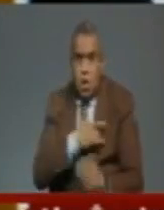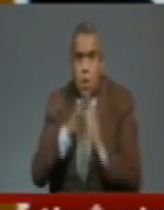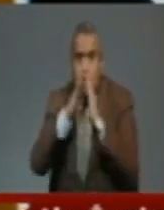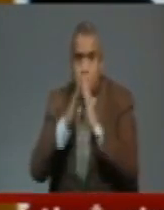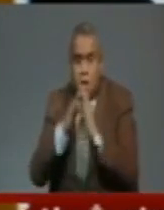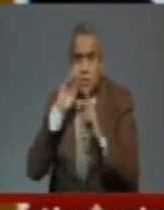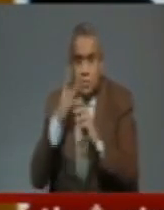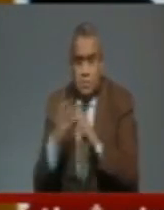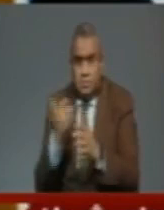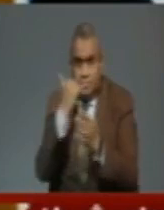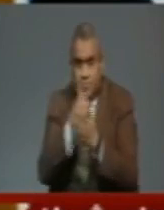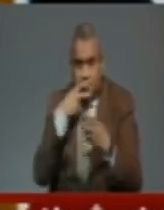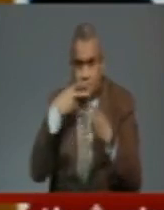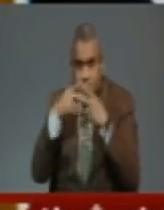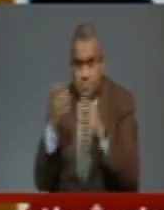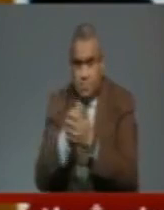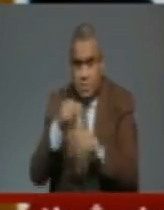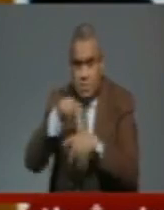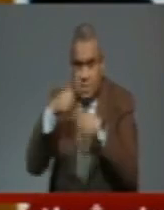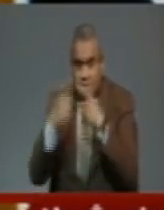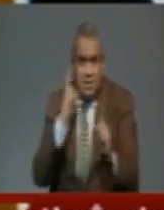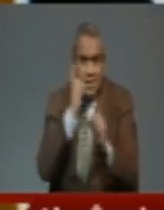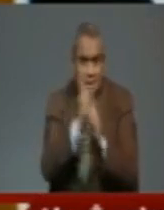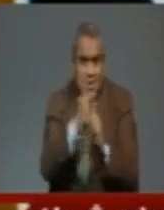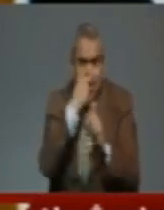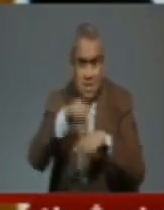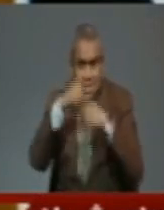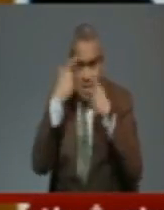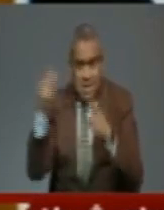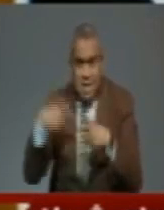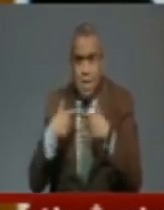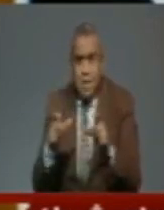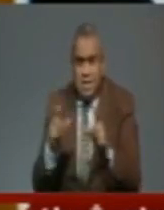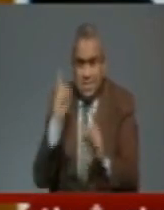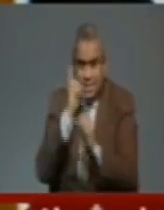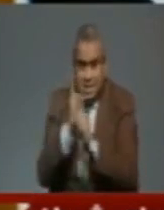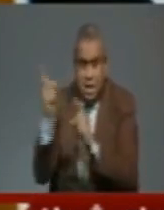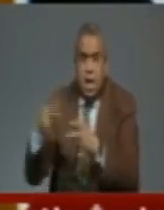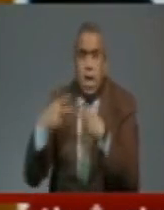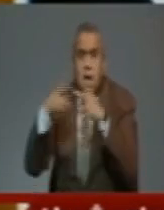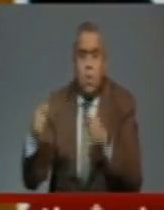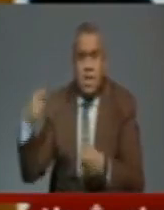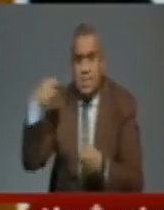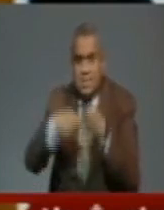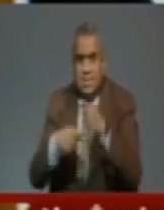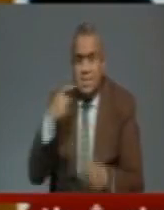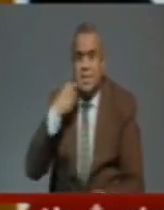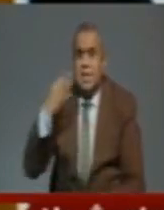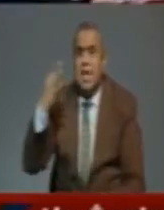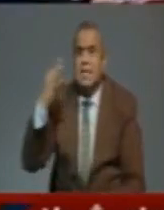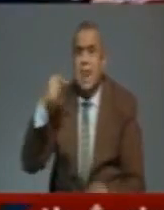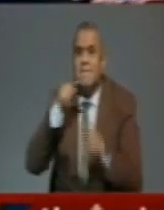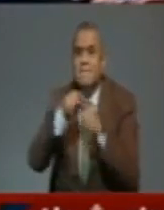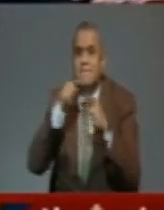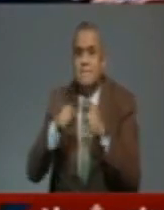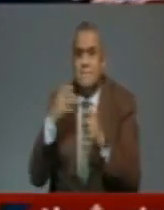ومقامك لما جه تشرف بلقاء حضرتك في الاتحاديه في مصر الجديده، وافق يساهم فقط ب 30% من قيمة